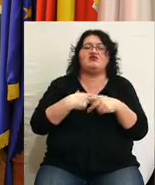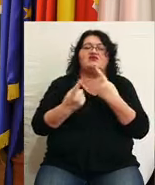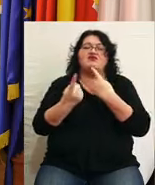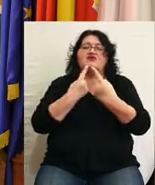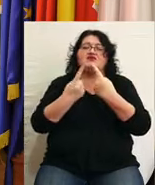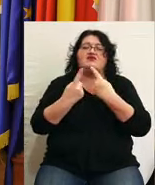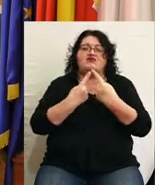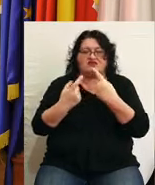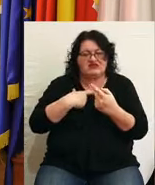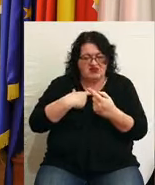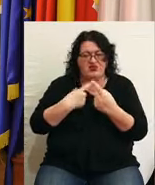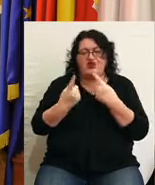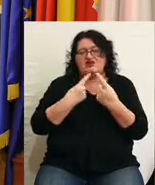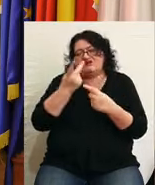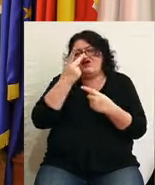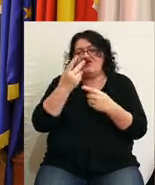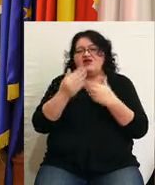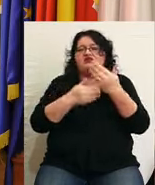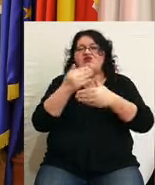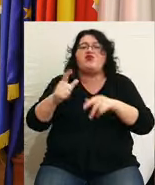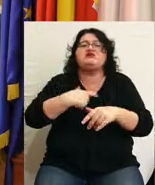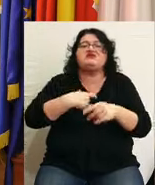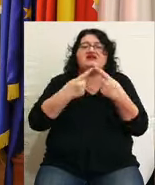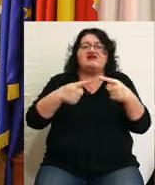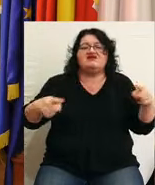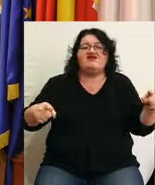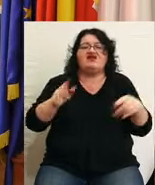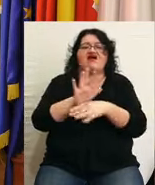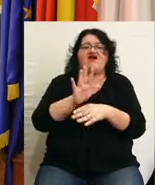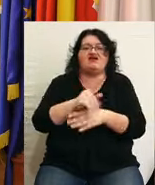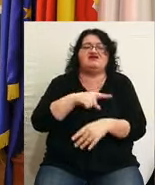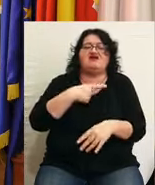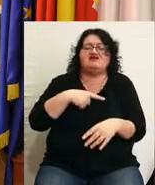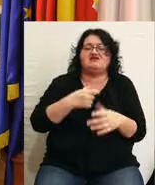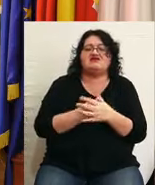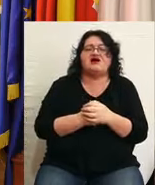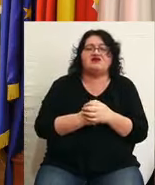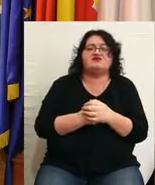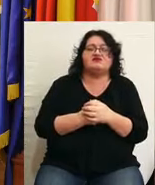cu companiile ce variante diferite de garanții există.